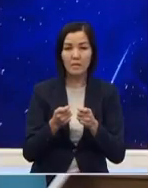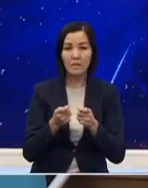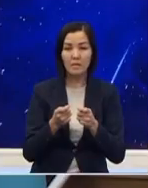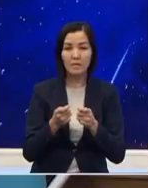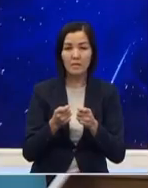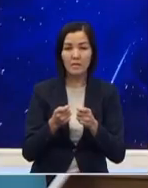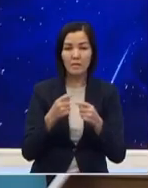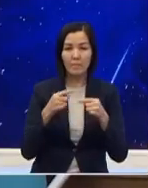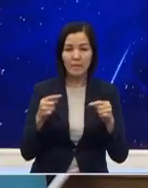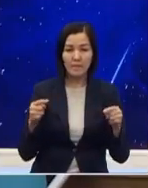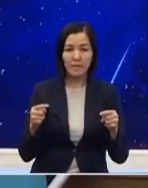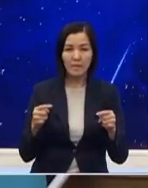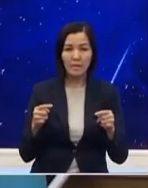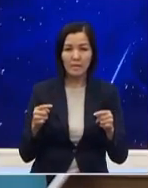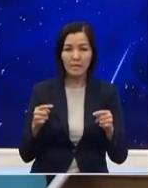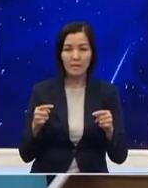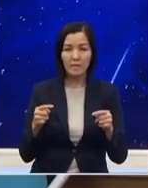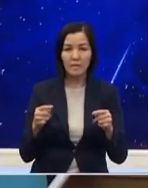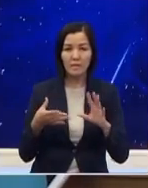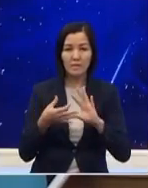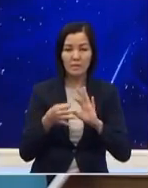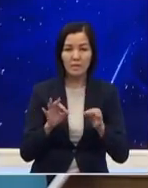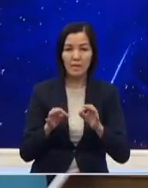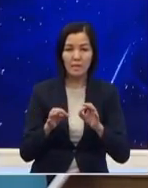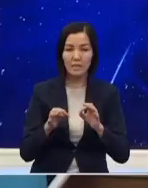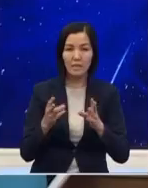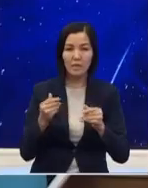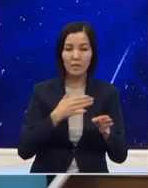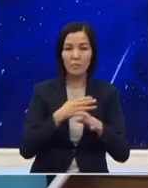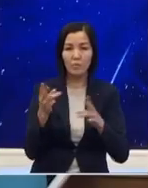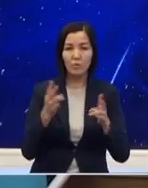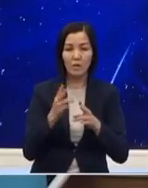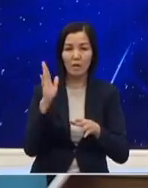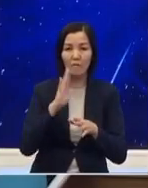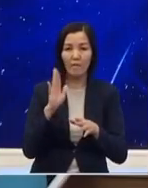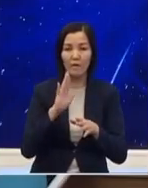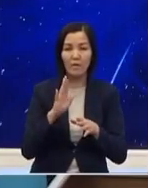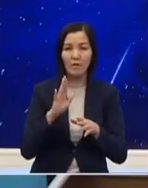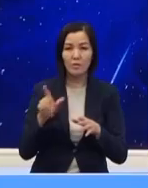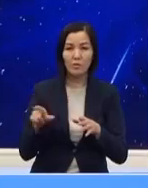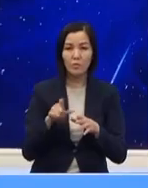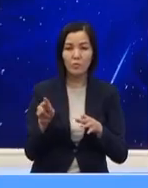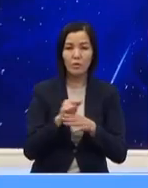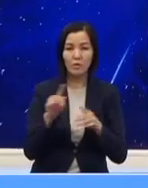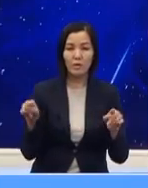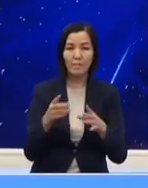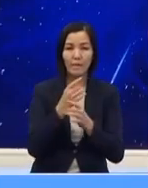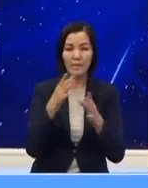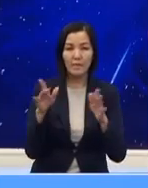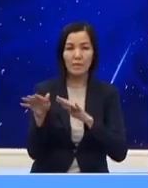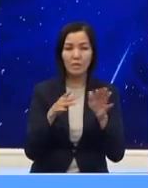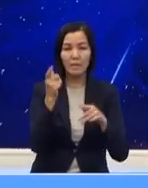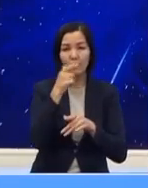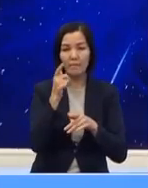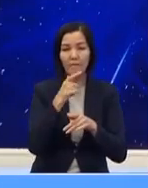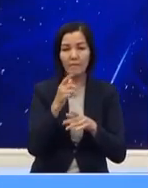по другим, как всем дается, соны беріңдер. Жаңағы по воде, два канала, вот эти, обязательно. Мәдени шаралар Панфилов